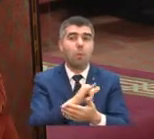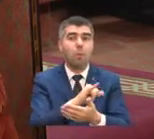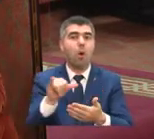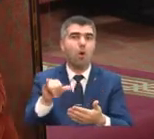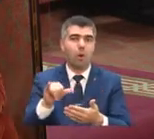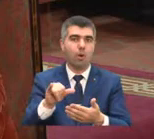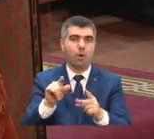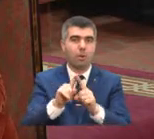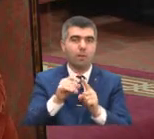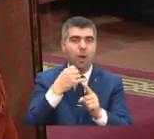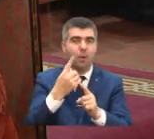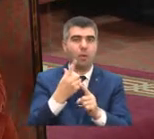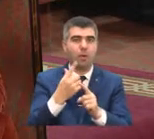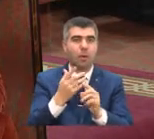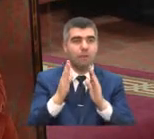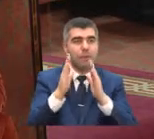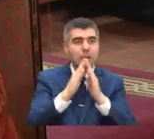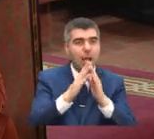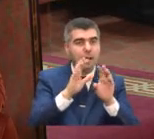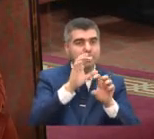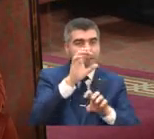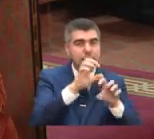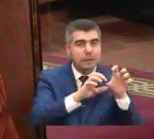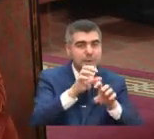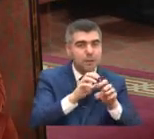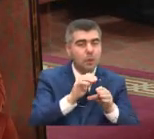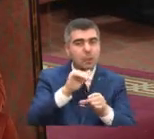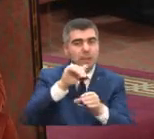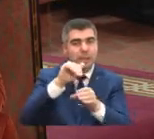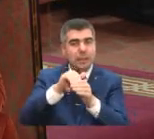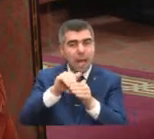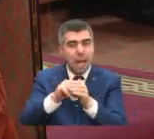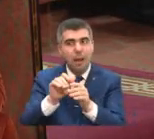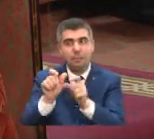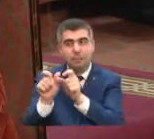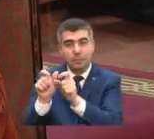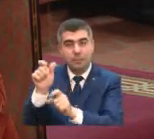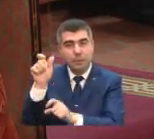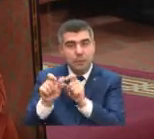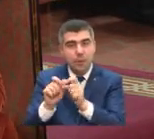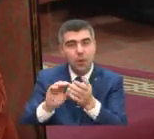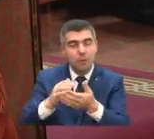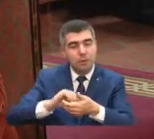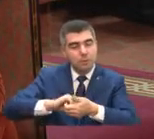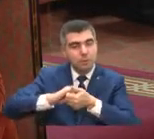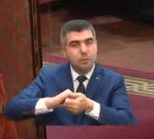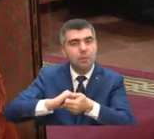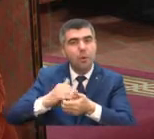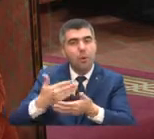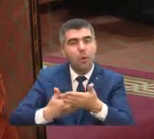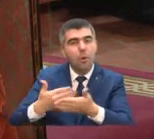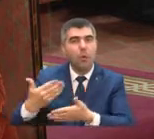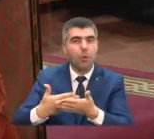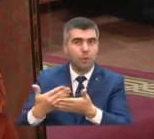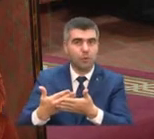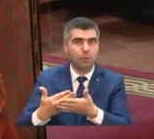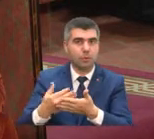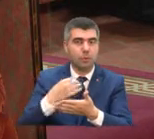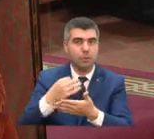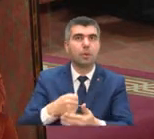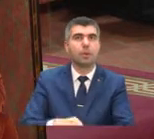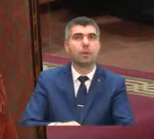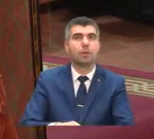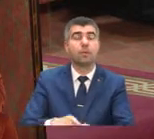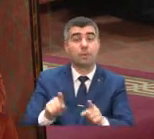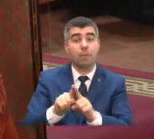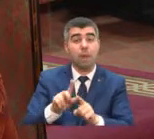خص السلطات والمنتخبين اللي خصهم يخدموا مع بعضهم يد في يد، وراه التعاون ما كاينش كيف خصو يكون، وخصنا